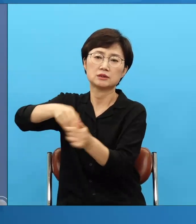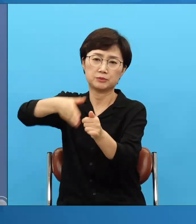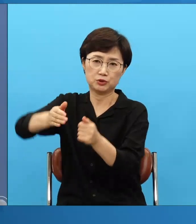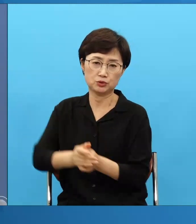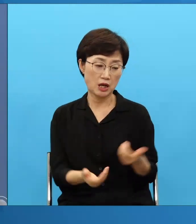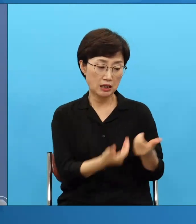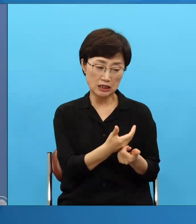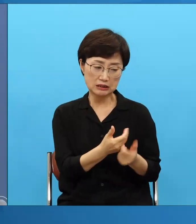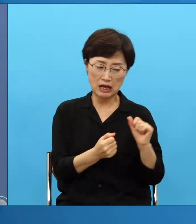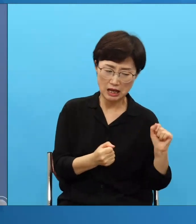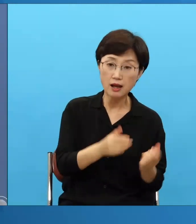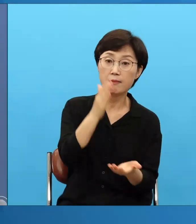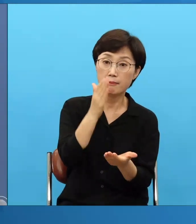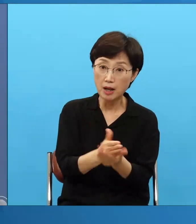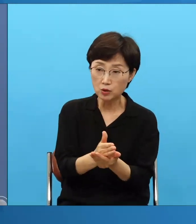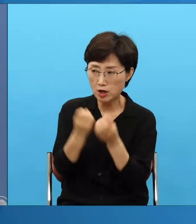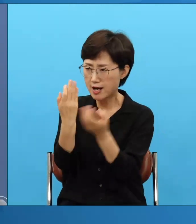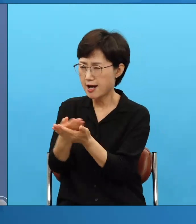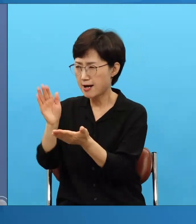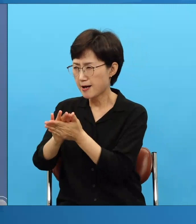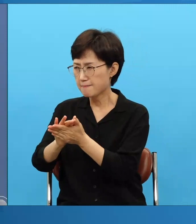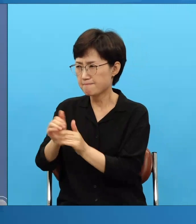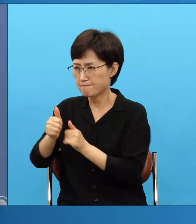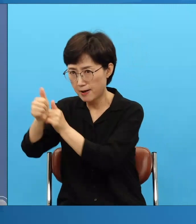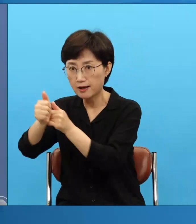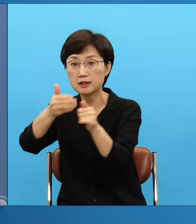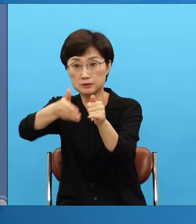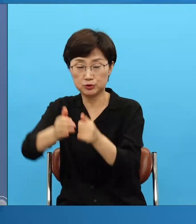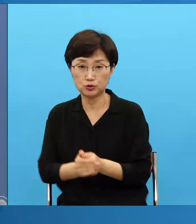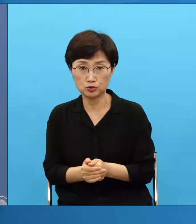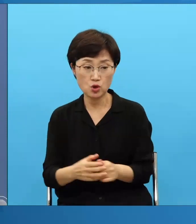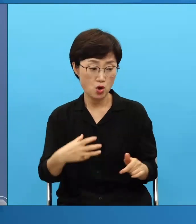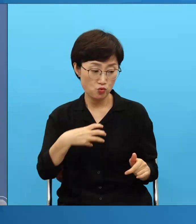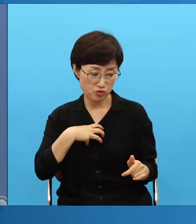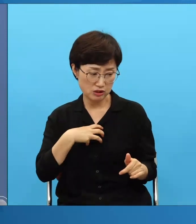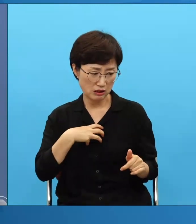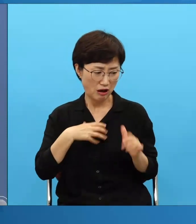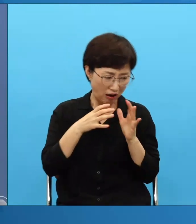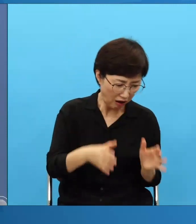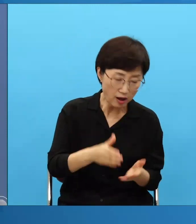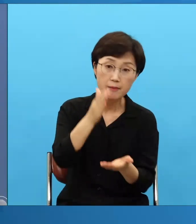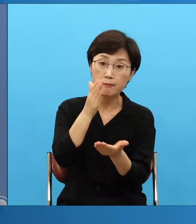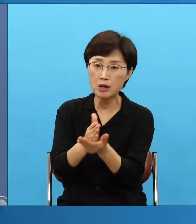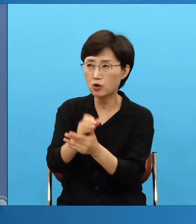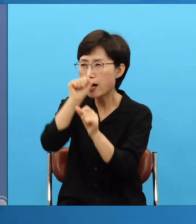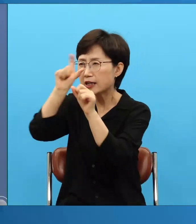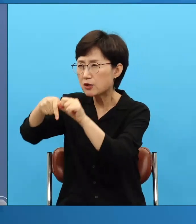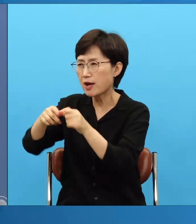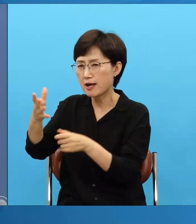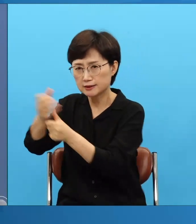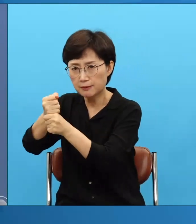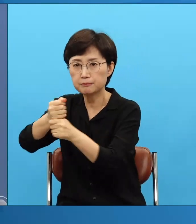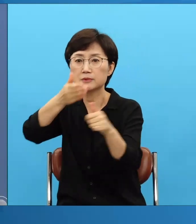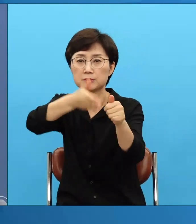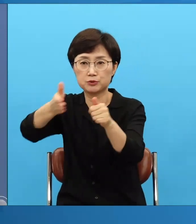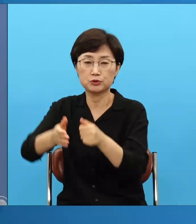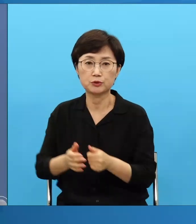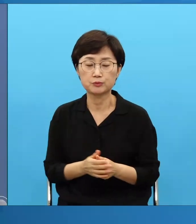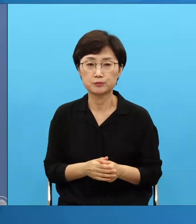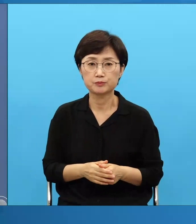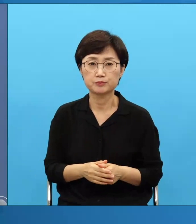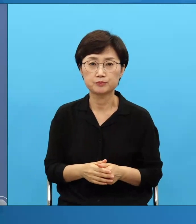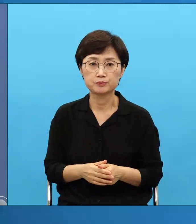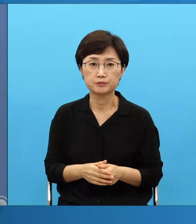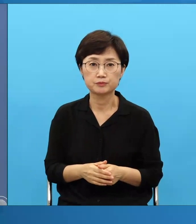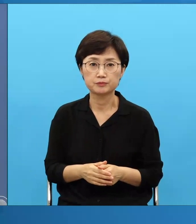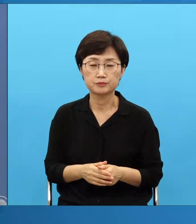standing in the midst of conflicts, you have to stand in the midst of 위기에 서지 말고 resolution. 기회 쪽으로 서야 돼요. Don't stand in the midst of 그렇지 crisis, but 않습니까? on the side of